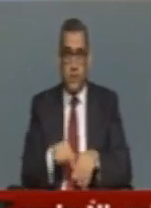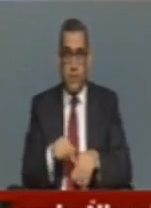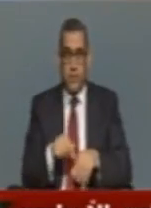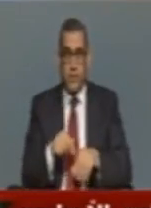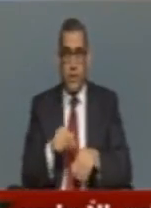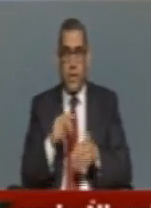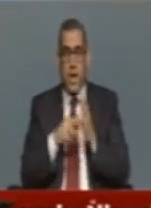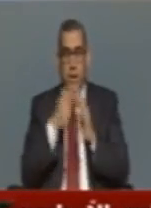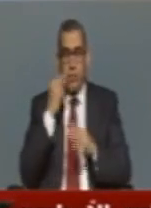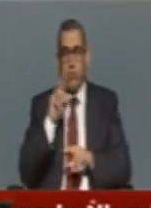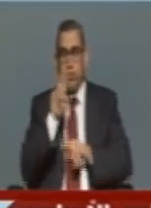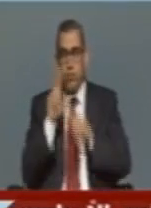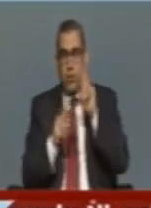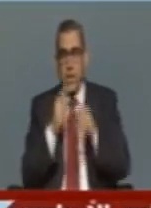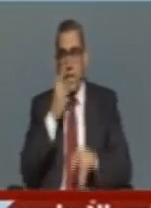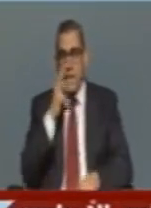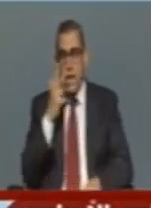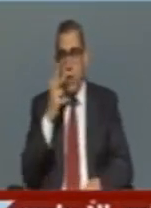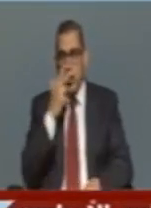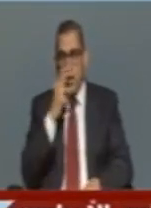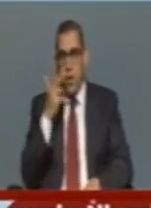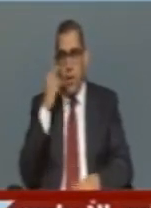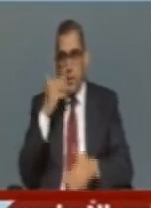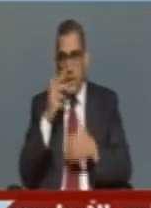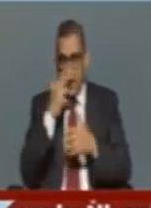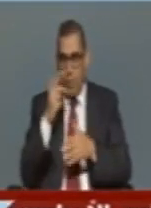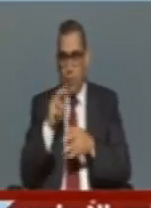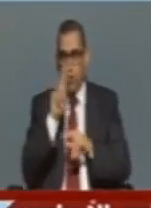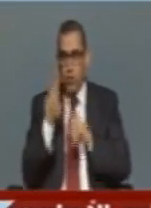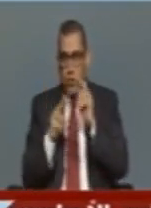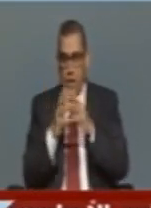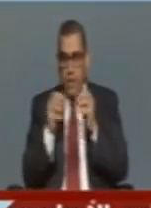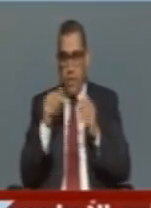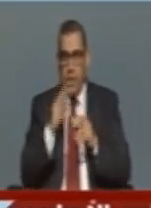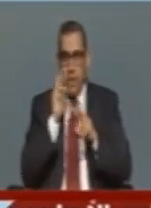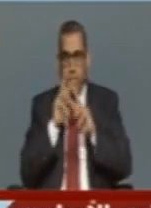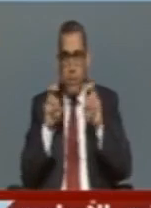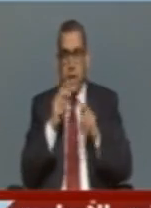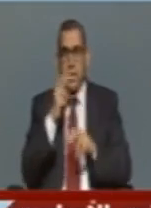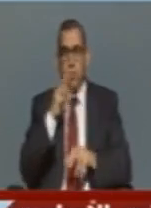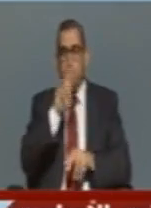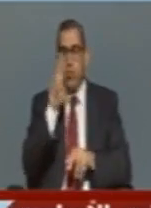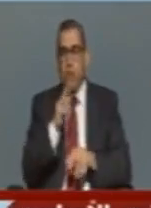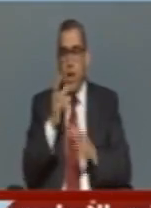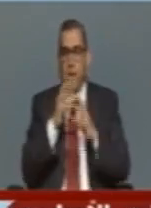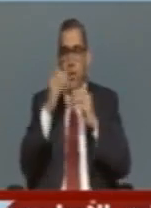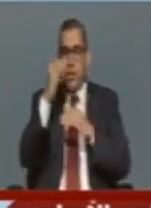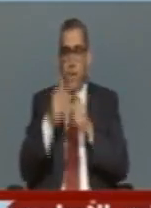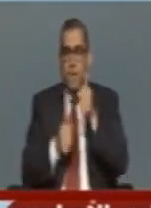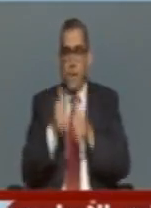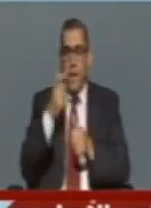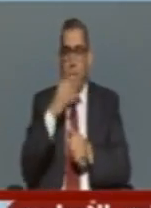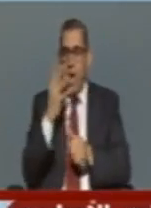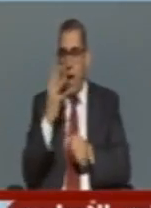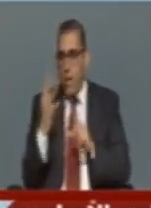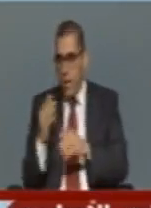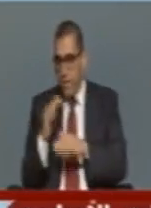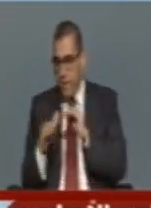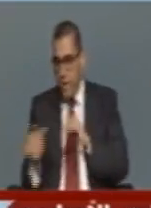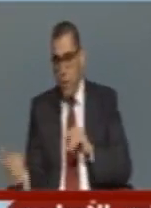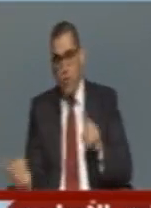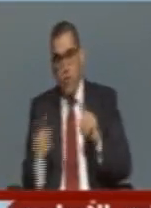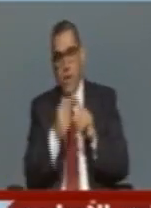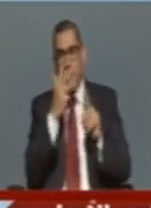في الثانوية العامة للمرحلة الثانوية عملنا بنك أسئلة من المرحلة من رابعة ابتدائي لثالثة ثانوي ولكنها بنوك